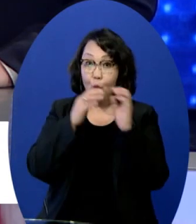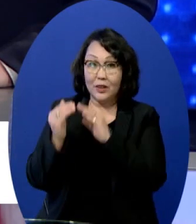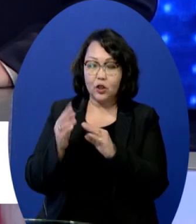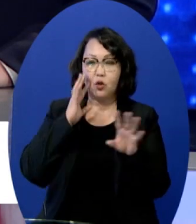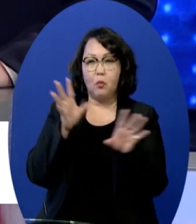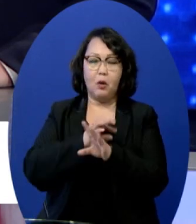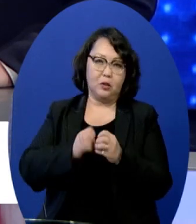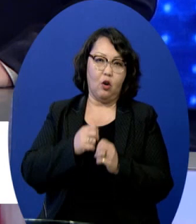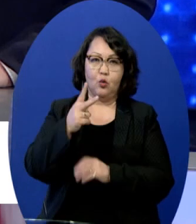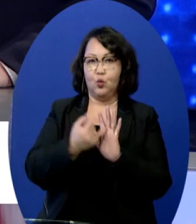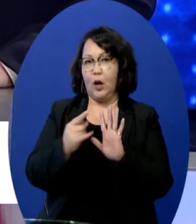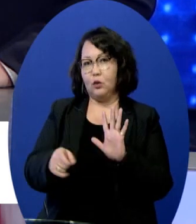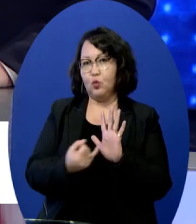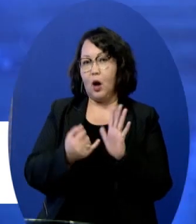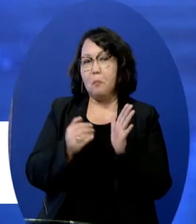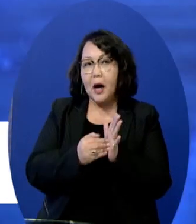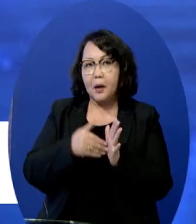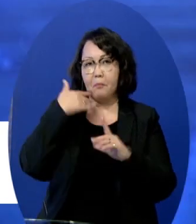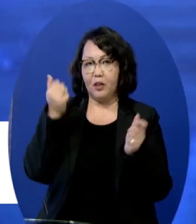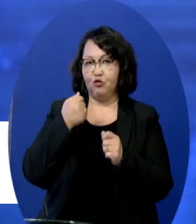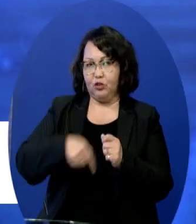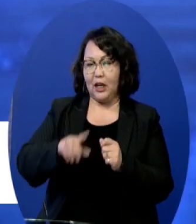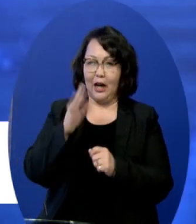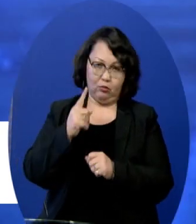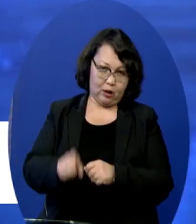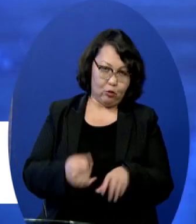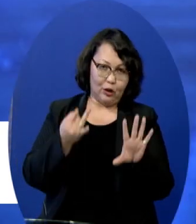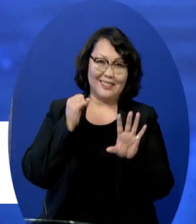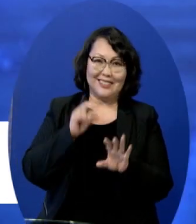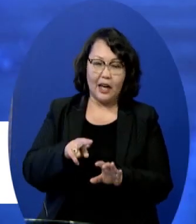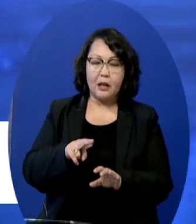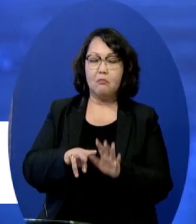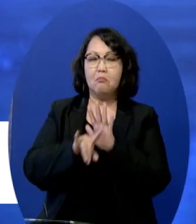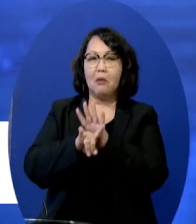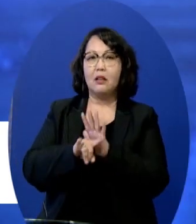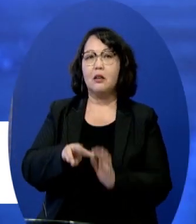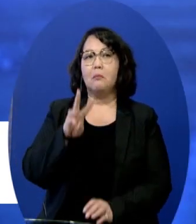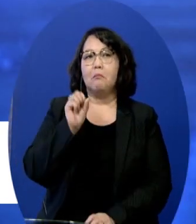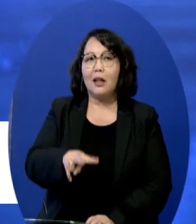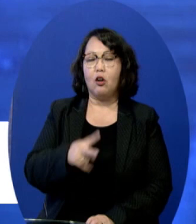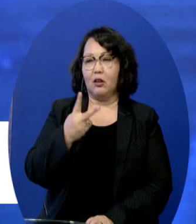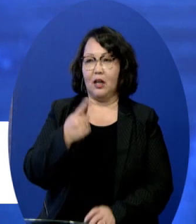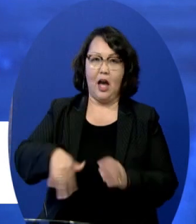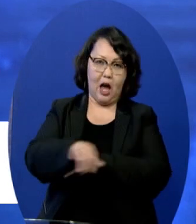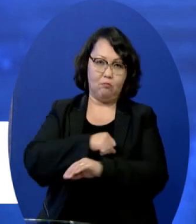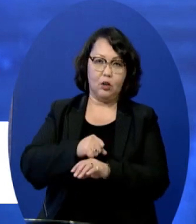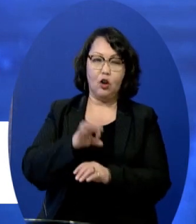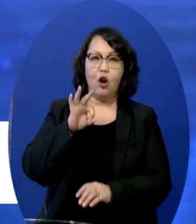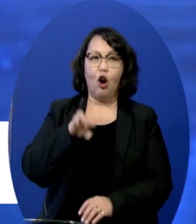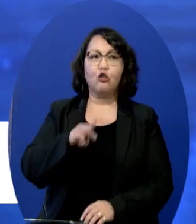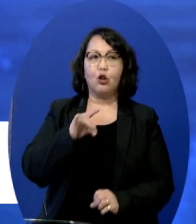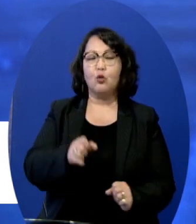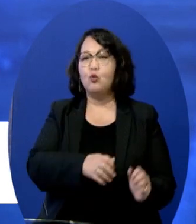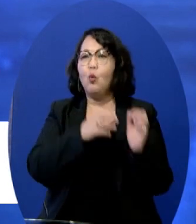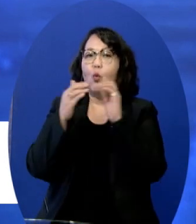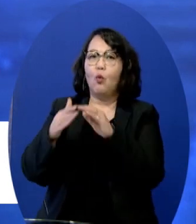онд 26.6 мянган малчтын 11.7 сая малгай толгой мал 21 аймагт одоо отрын болон аймаг улсын тусгаар